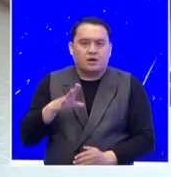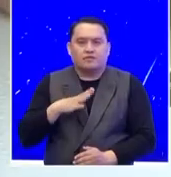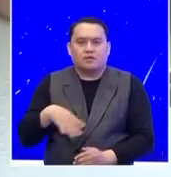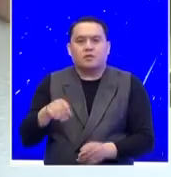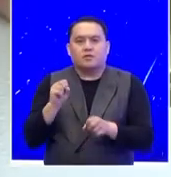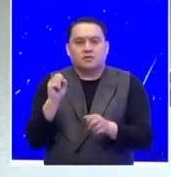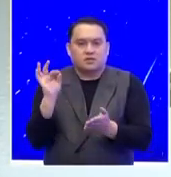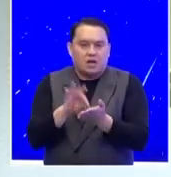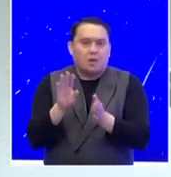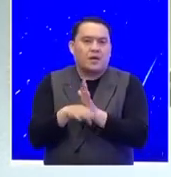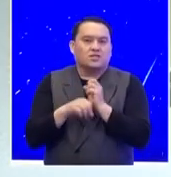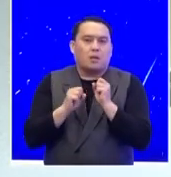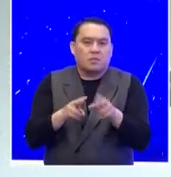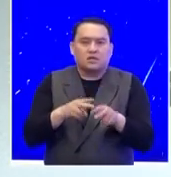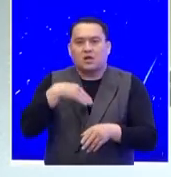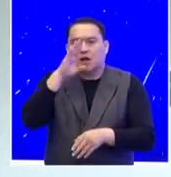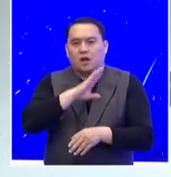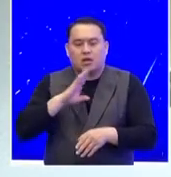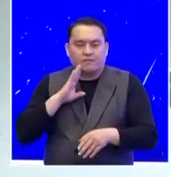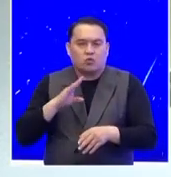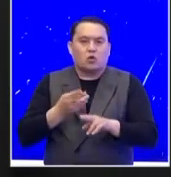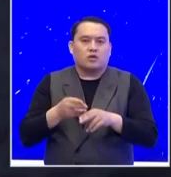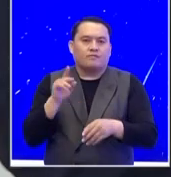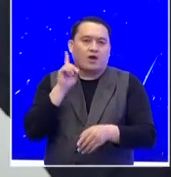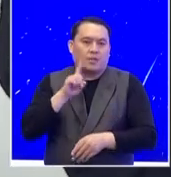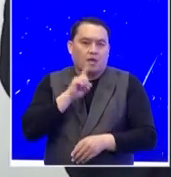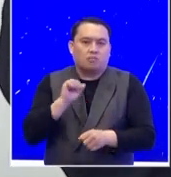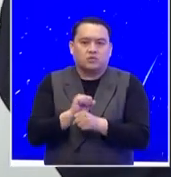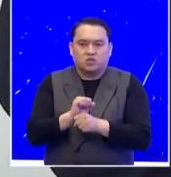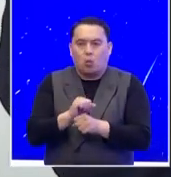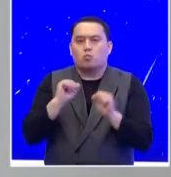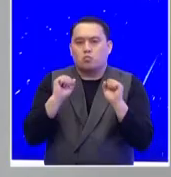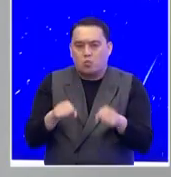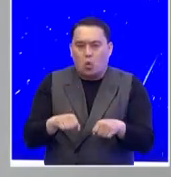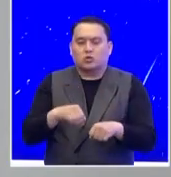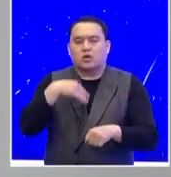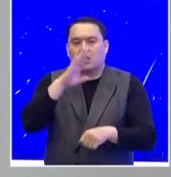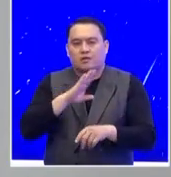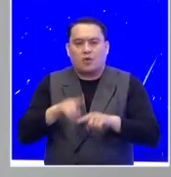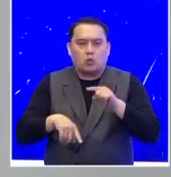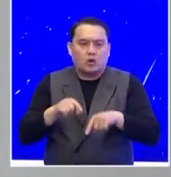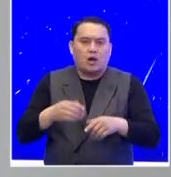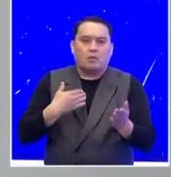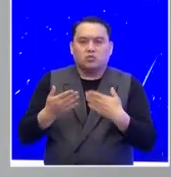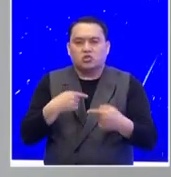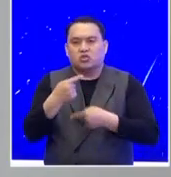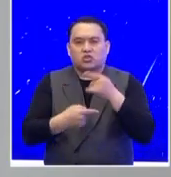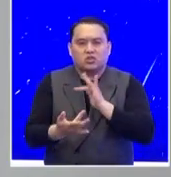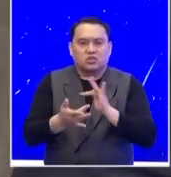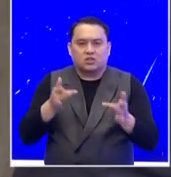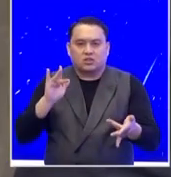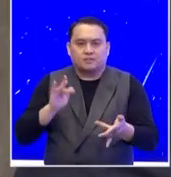целях безопасности свидания с родными и близкими временно приостановлены. Однако они могут общаться со своими близкими посредством